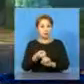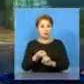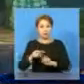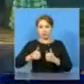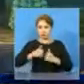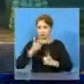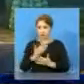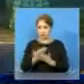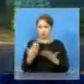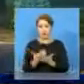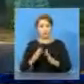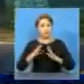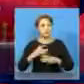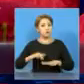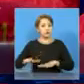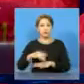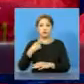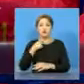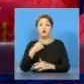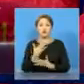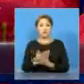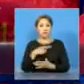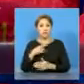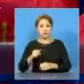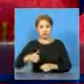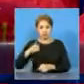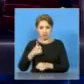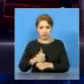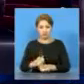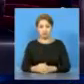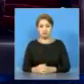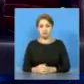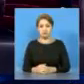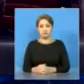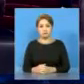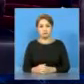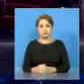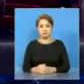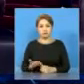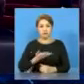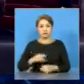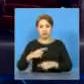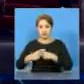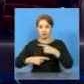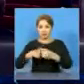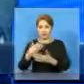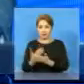Ерлігімен ұштасқан дүниелер екені даусыз, деді аймақ басшысы. Елбасы ата-бабамыздың ғасырлар